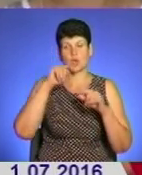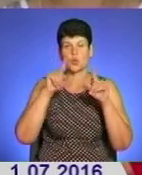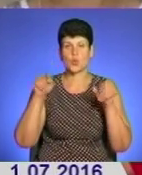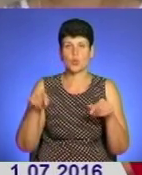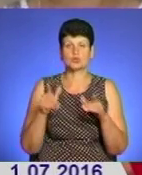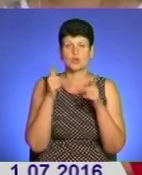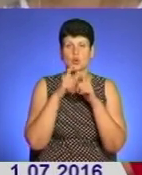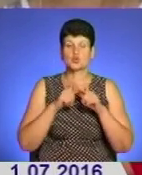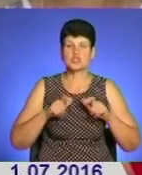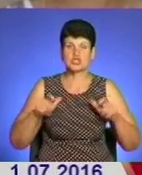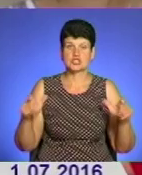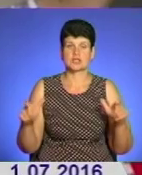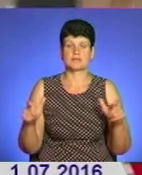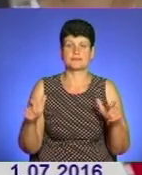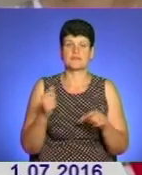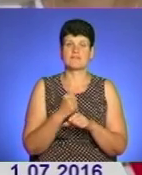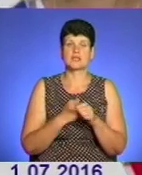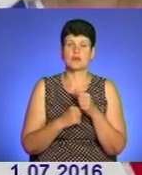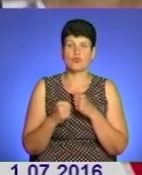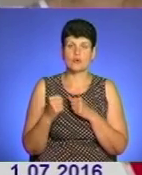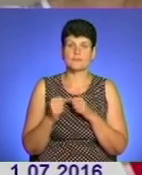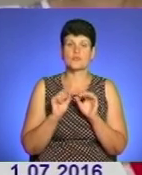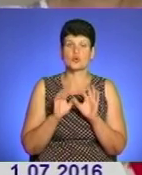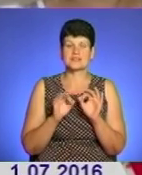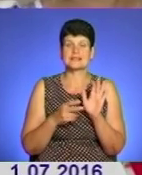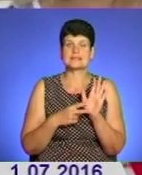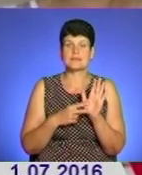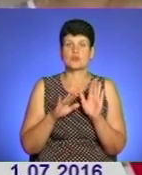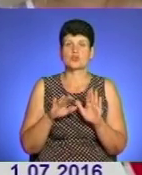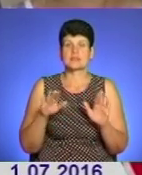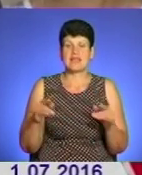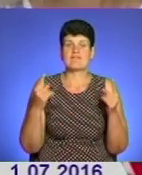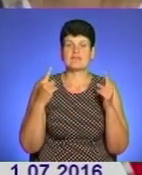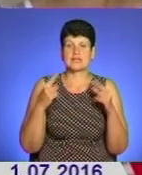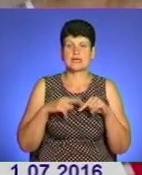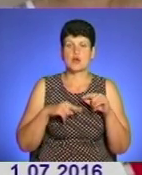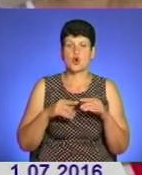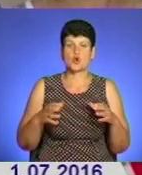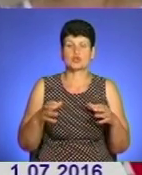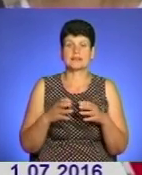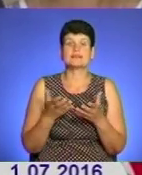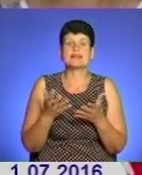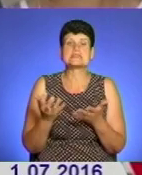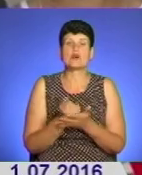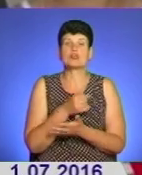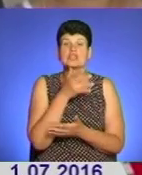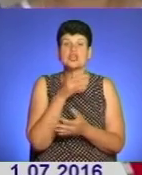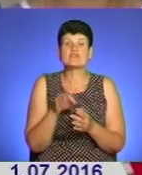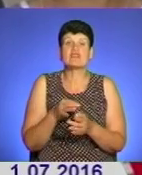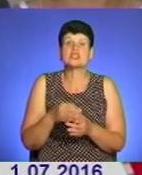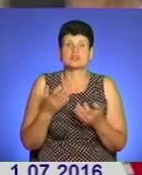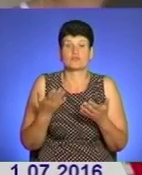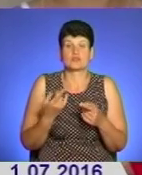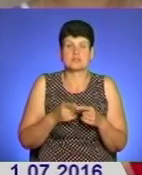рушнички великодні. Розкажіть, 7 дітей, велика родина, де знаходите час на вишивку, адже